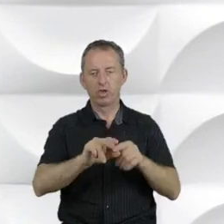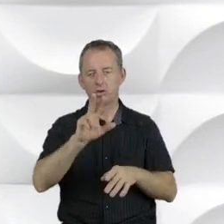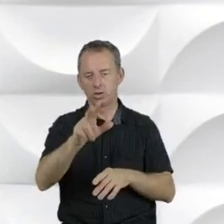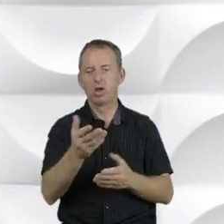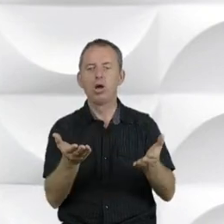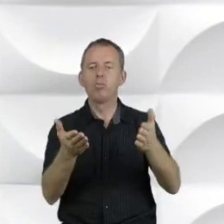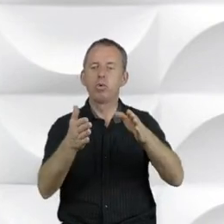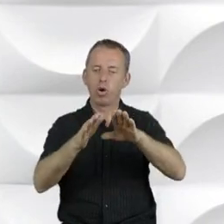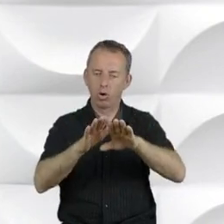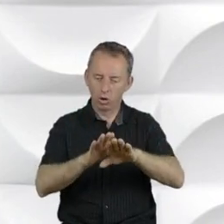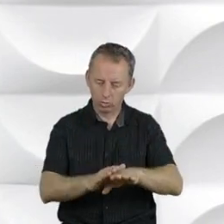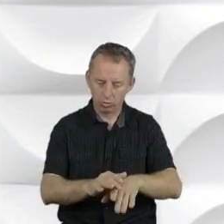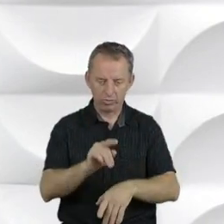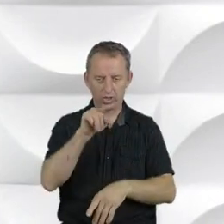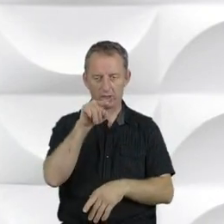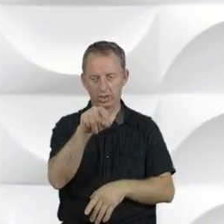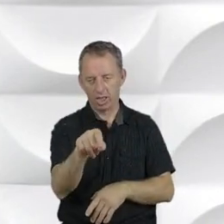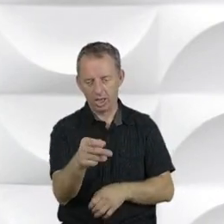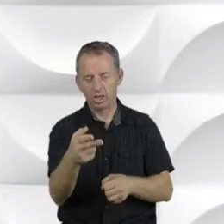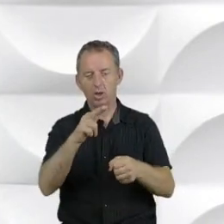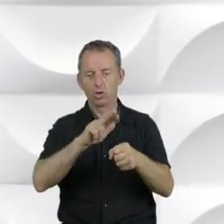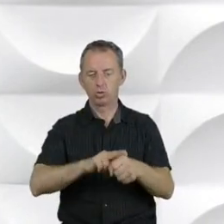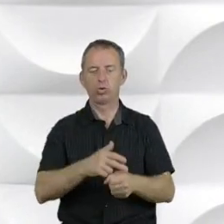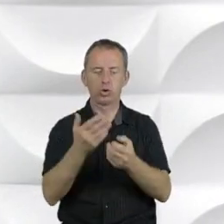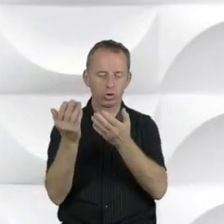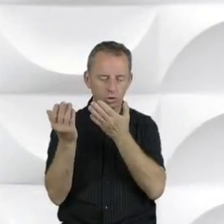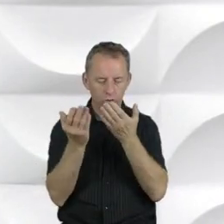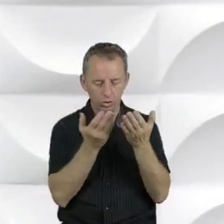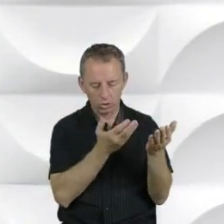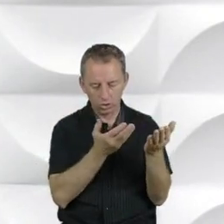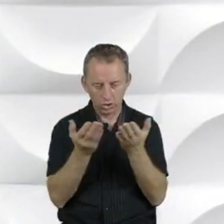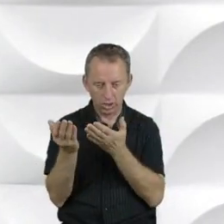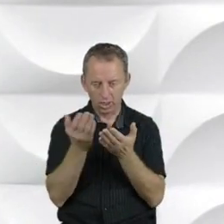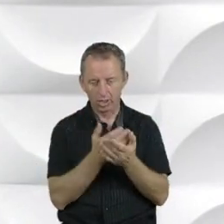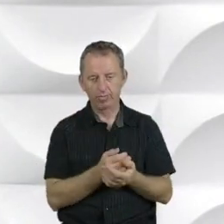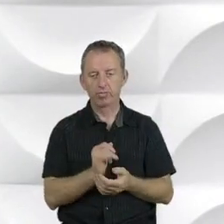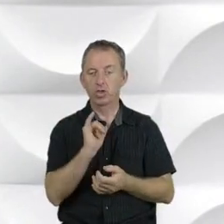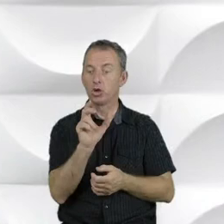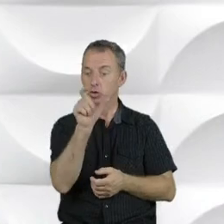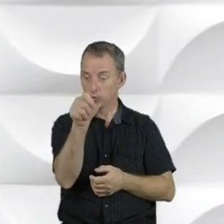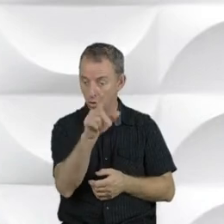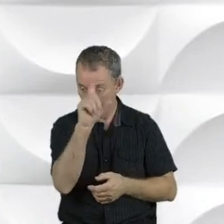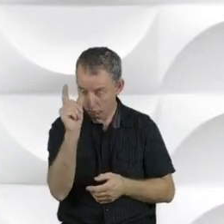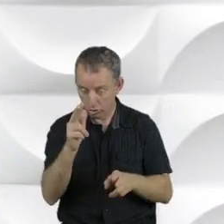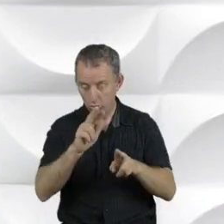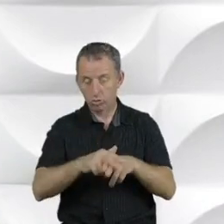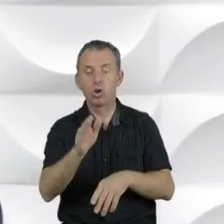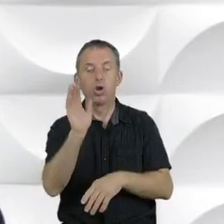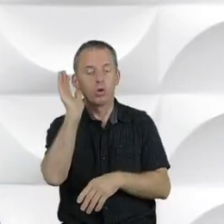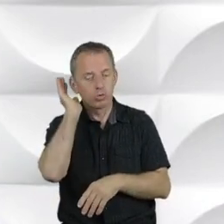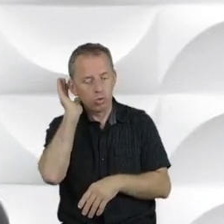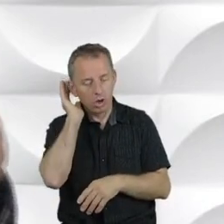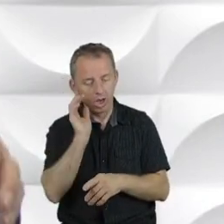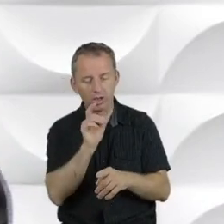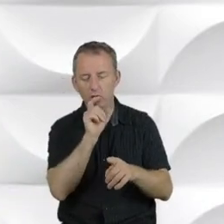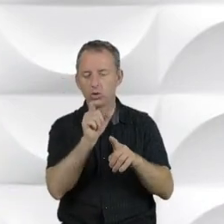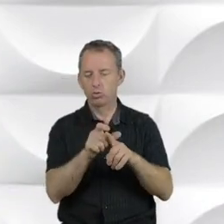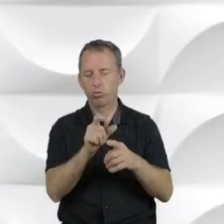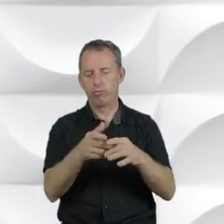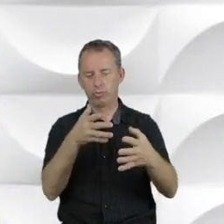Błogosławiony ten, który czyta, i ci, którzy słuchają słów